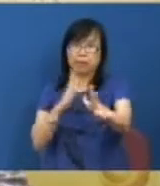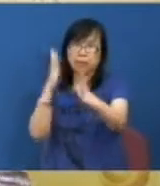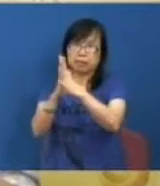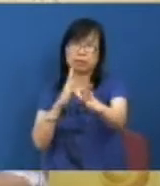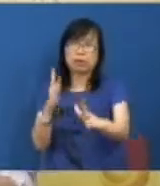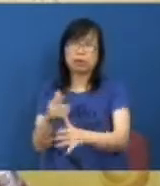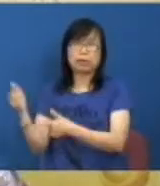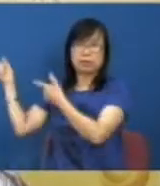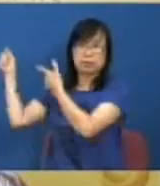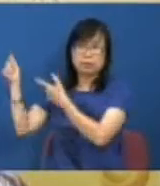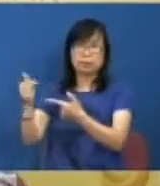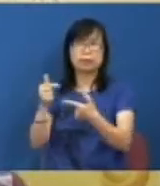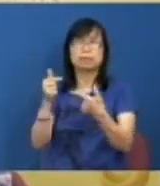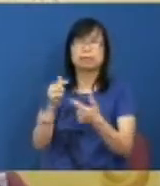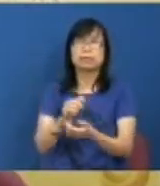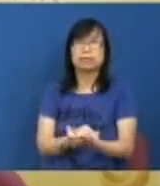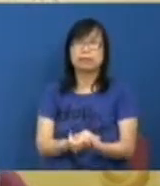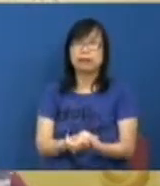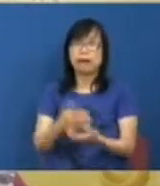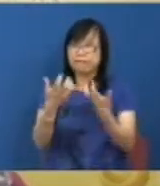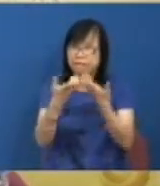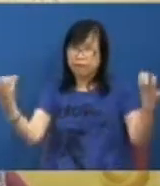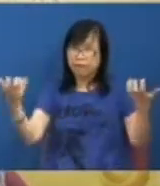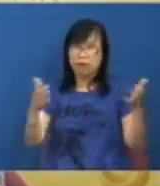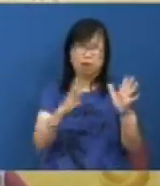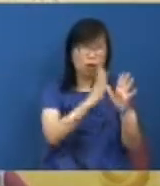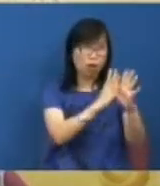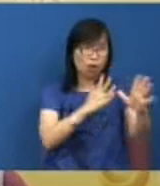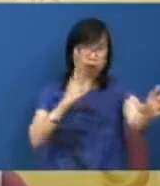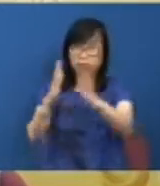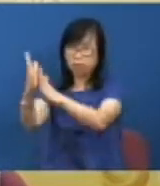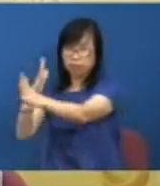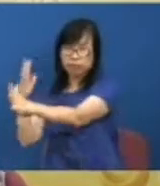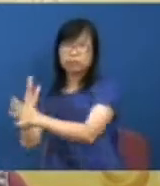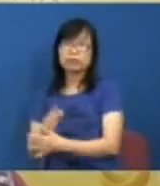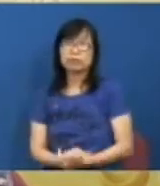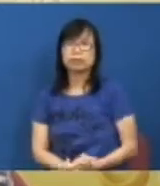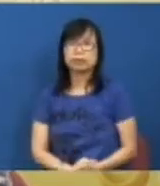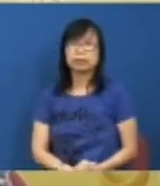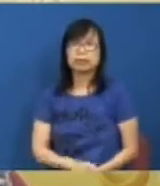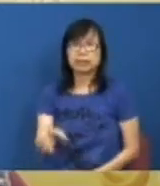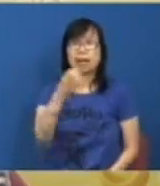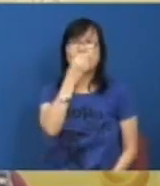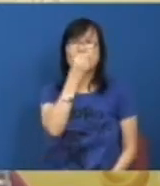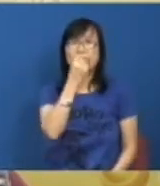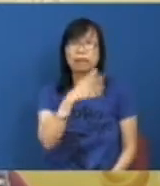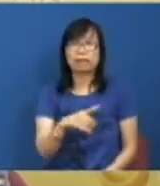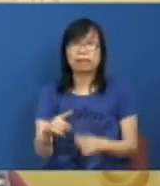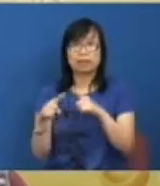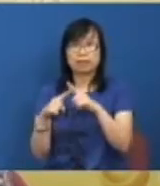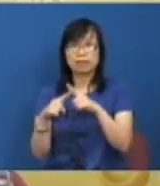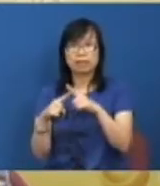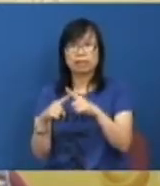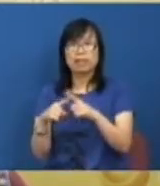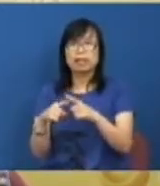你直接將所有嘢一刀切分開做兩條隊。你一係就淨係香港人啦，香港人嘅